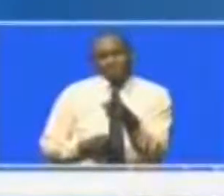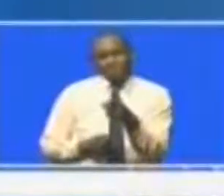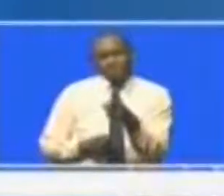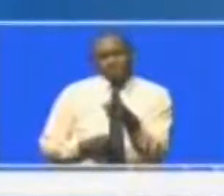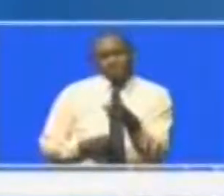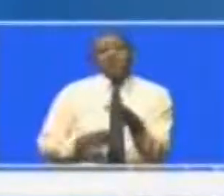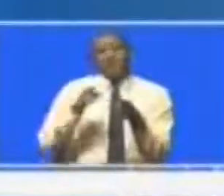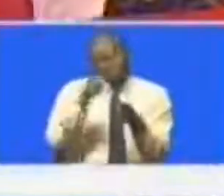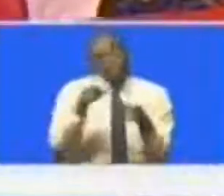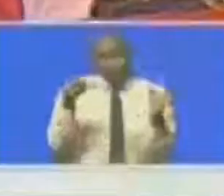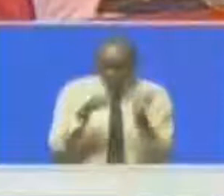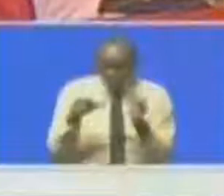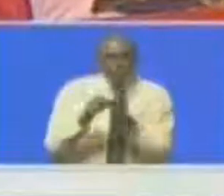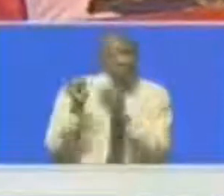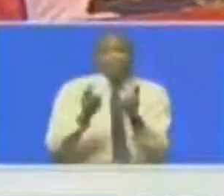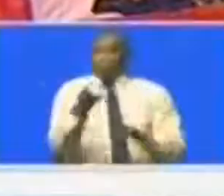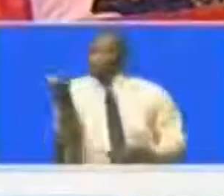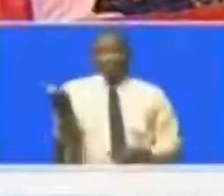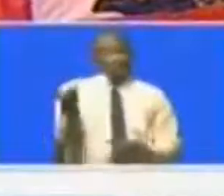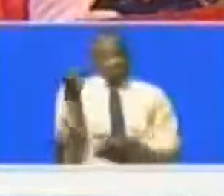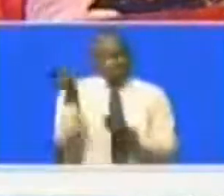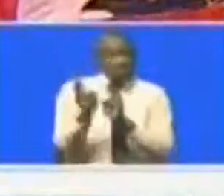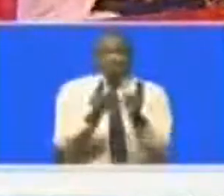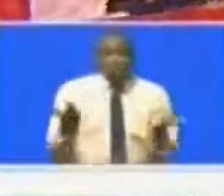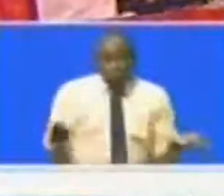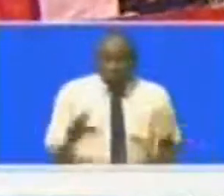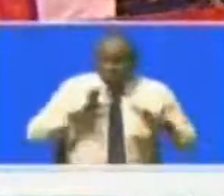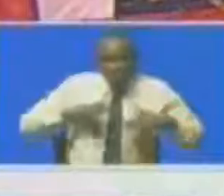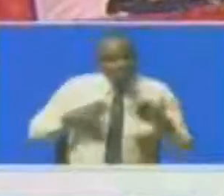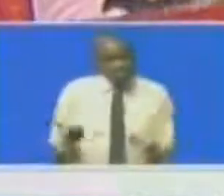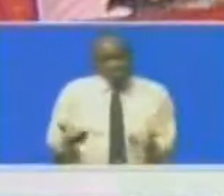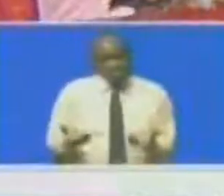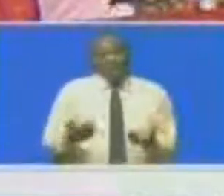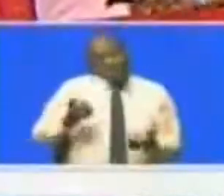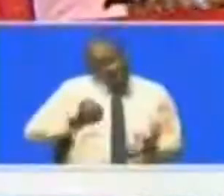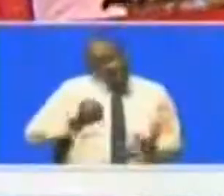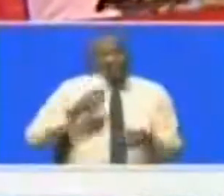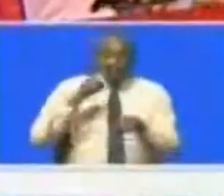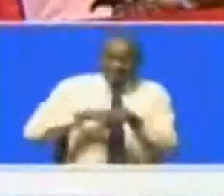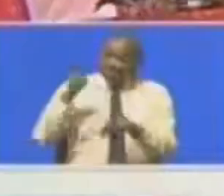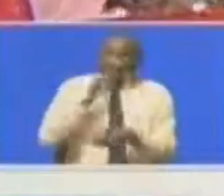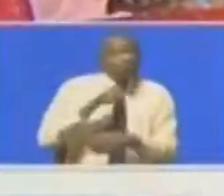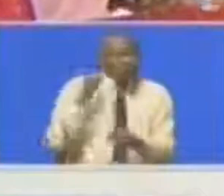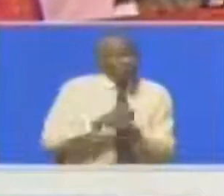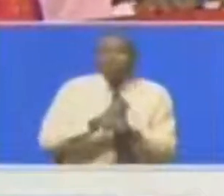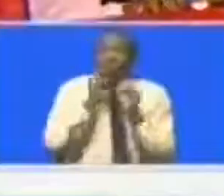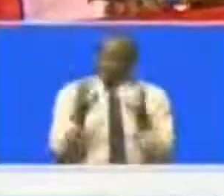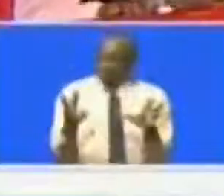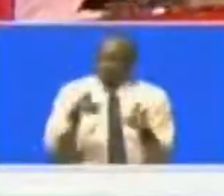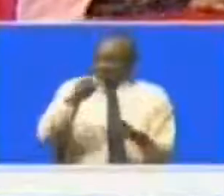hili ni jambo ambalo lilikuwa la kawaida katika community ya Samburu kwamba wasichana huwa hawamalizi shule,